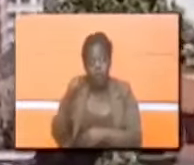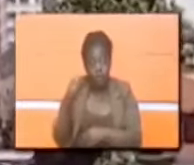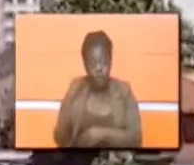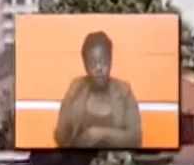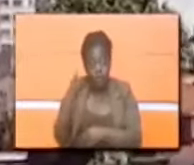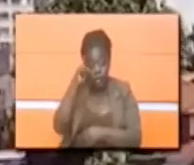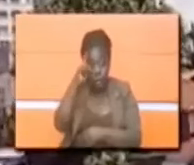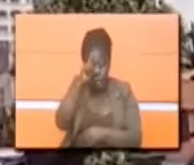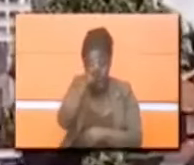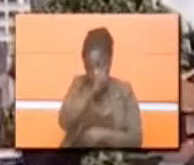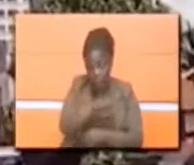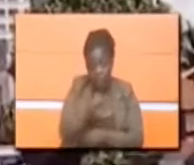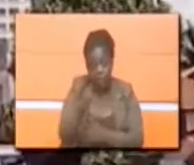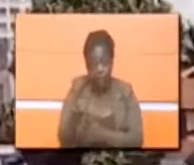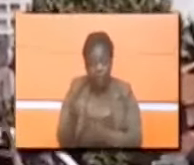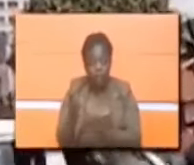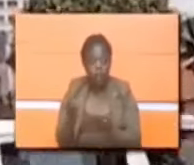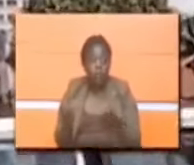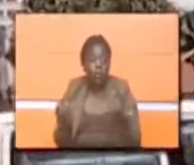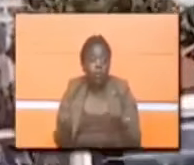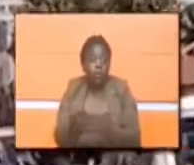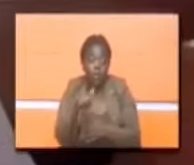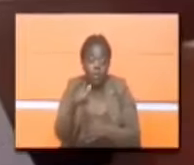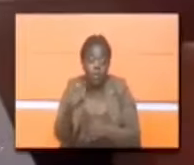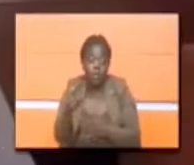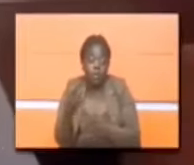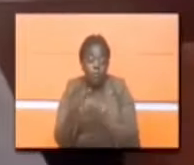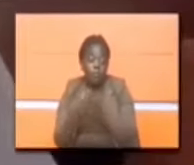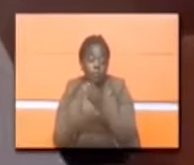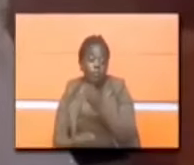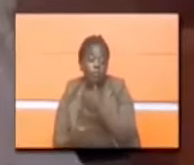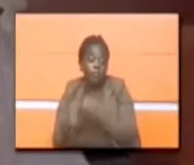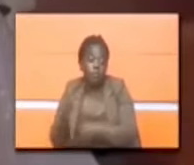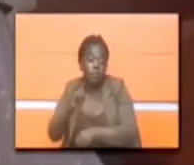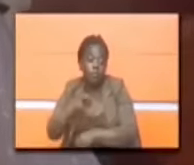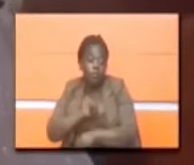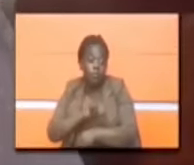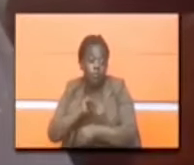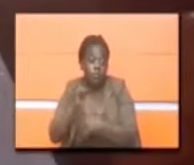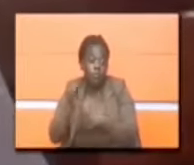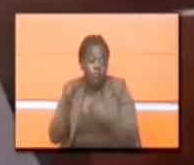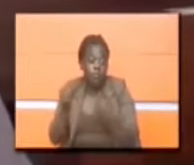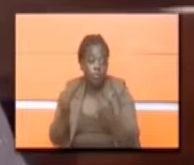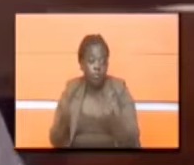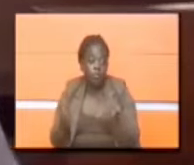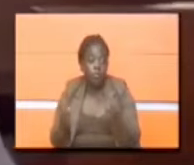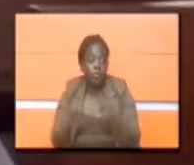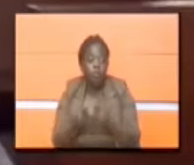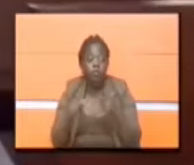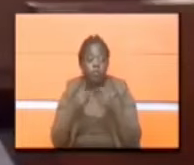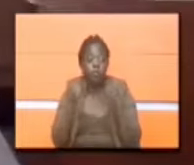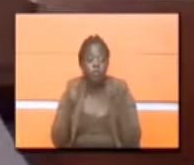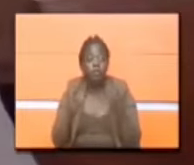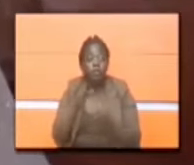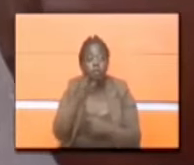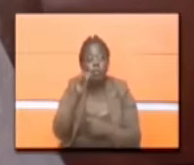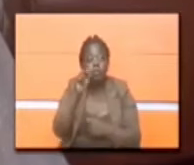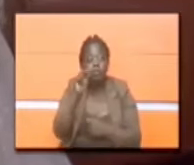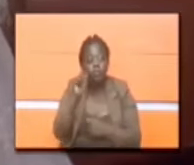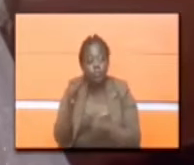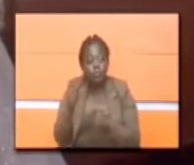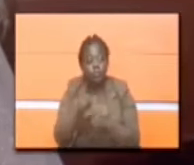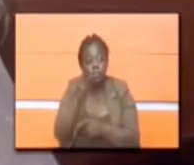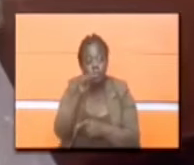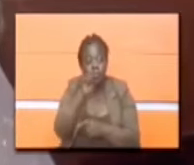Yesu Kabaka mu Kampala Nassolo ne mwana munne Vincent Ssempijja baagattiddwa mu bufumbo obutukuvu nga Reverend Father Robert Joseph